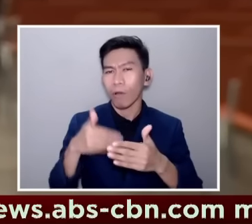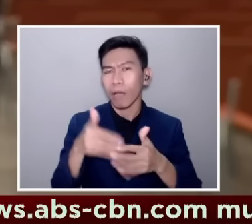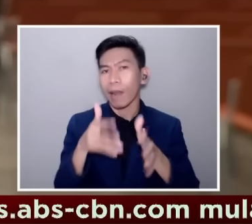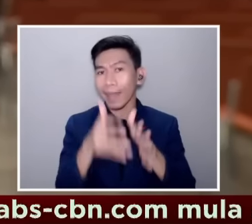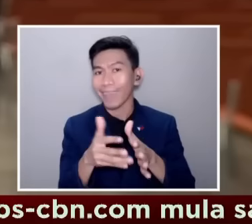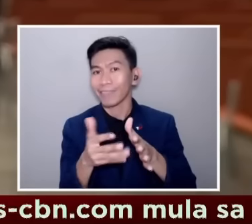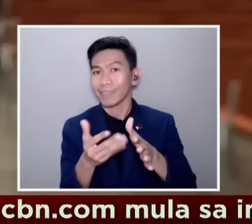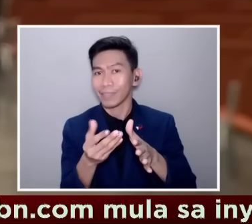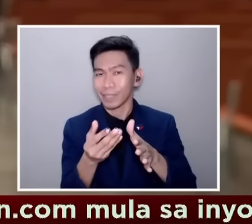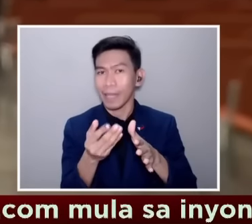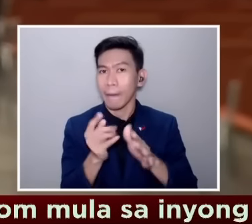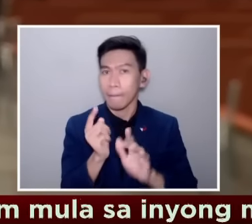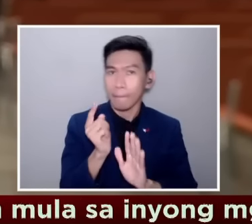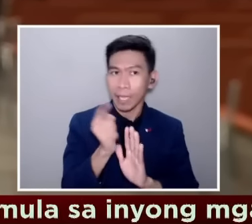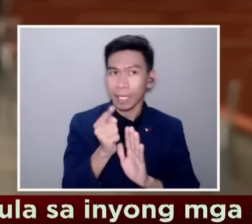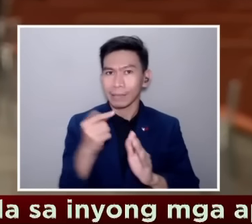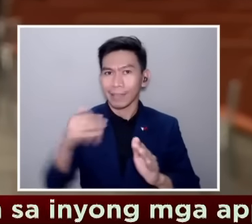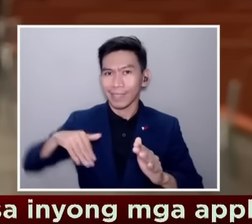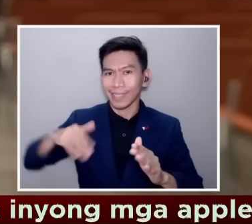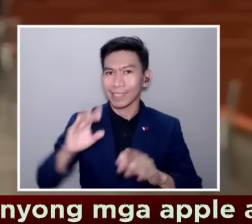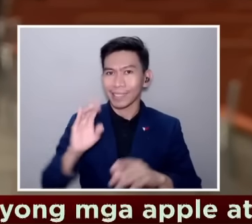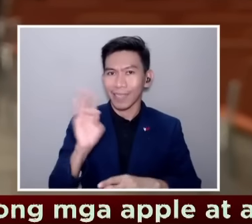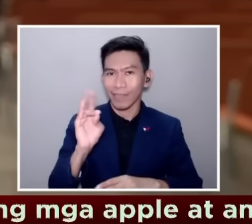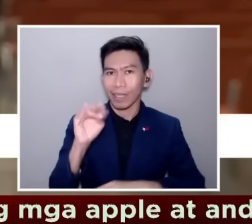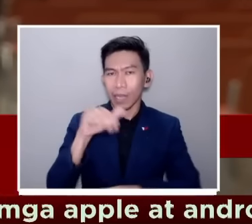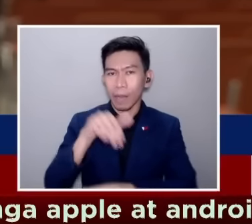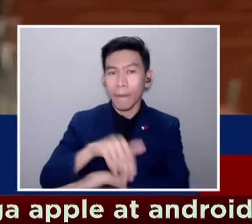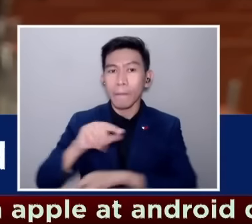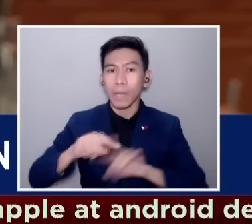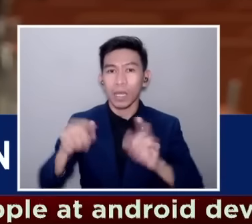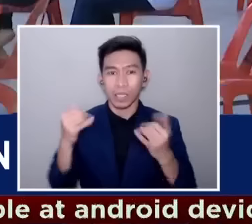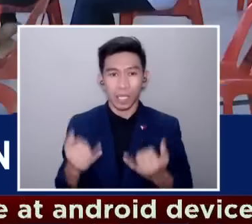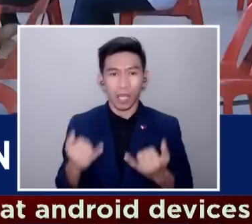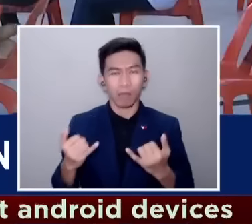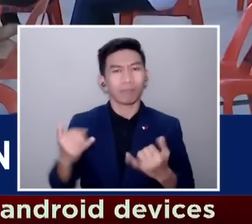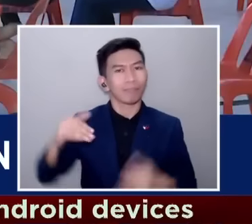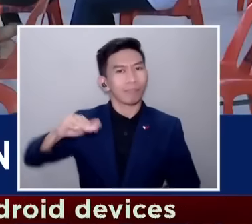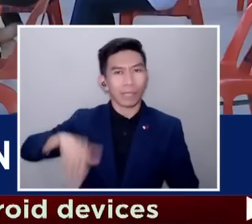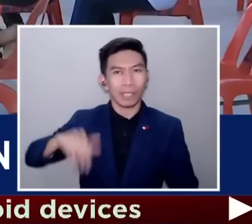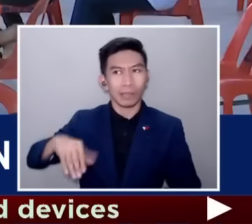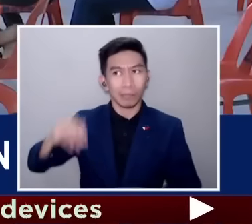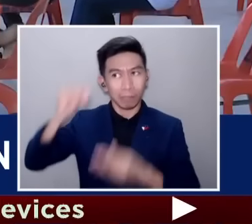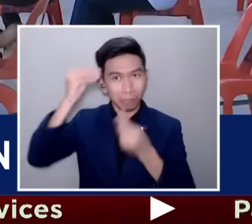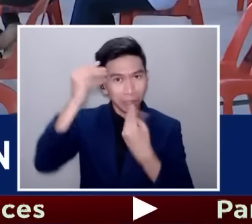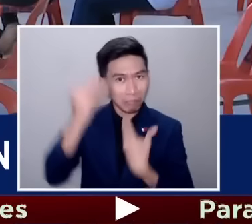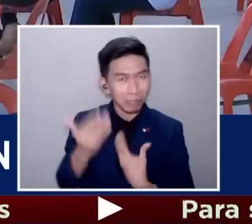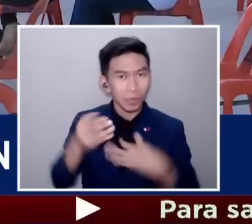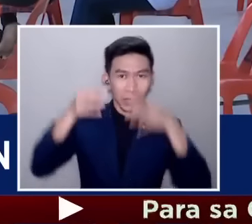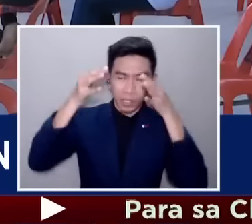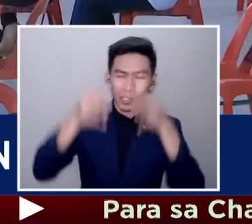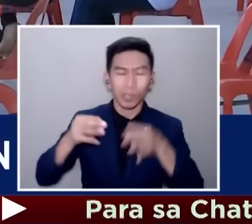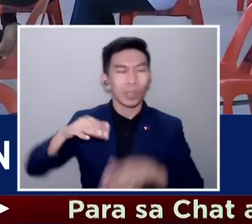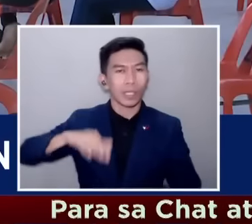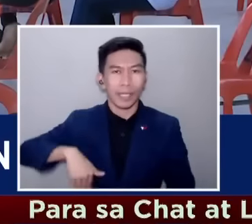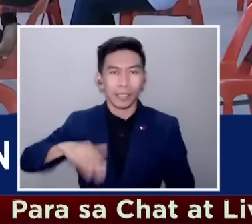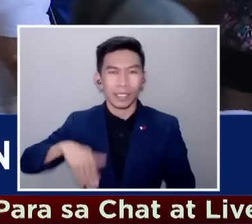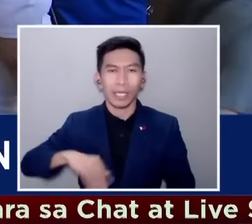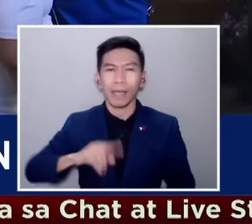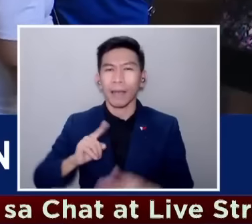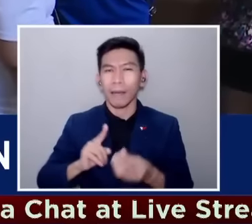gabi. But in the meantime, habang ako po ay naandito sa inyong harapan, wala pa pong final o official na desisyon ang COMELEC patungkol sa